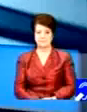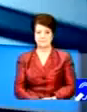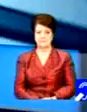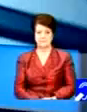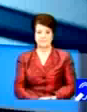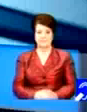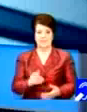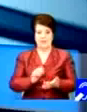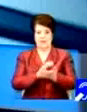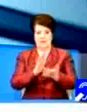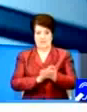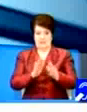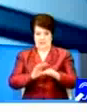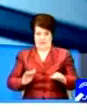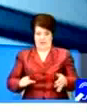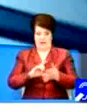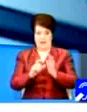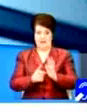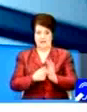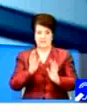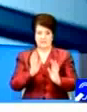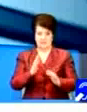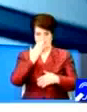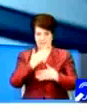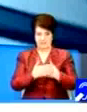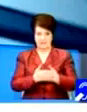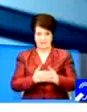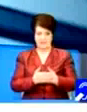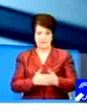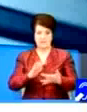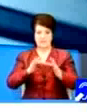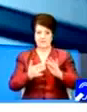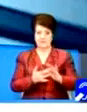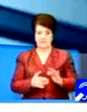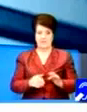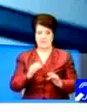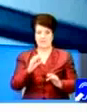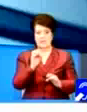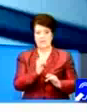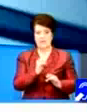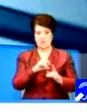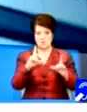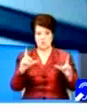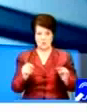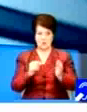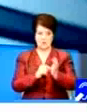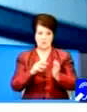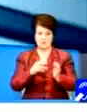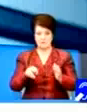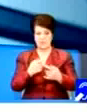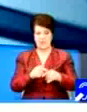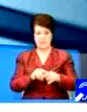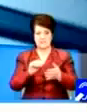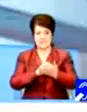De azi înainte, înscrierea copiilor în clasa 1 este la doar un clic distanță. Site-ul eșcoala.chisinau.md este funcțional.